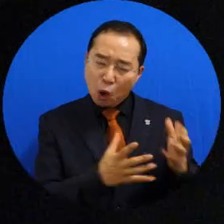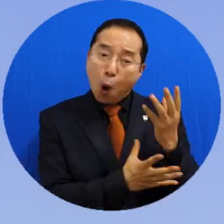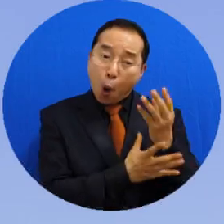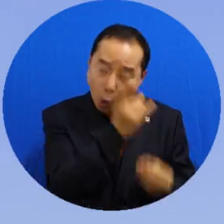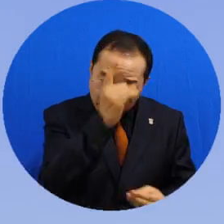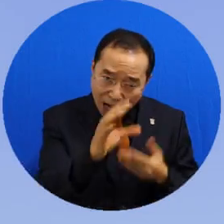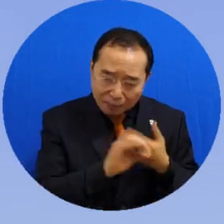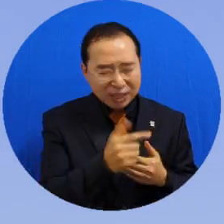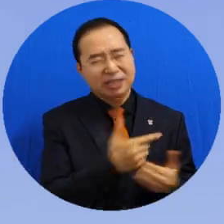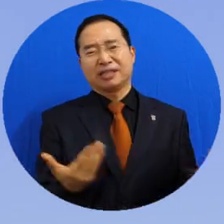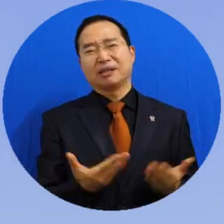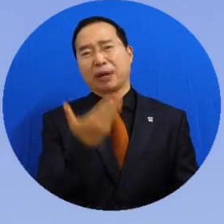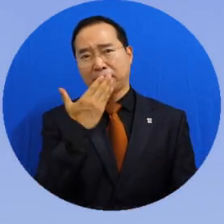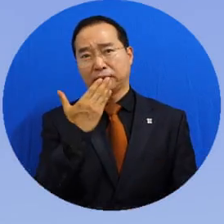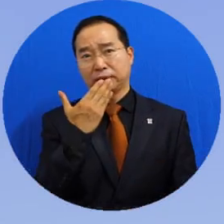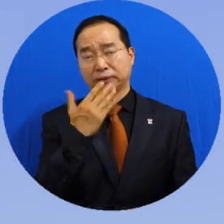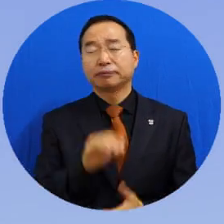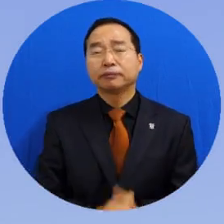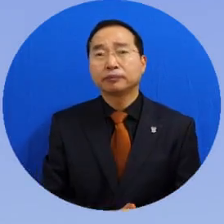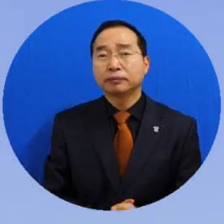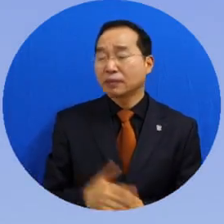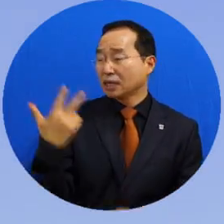있을 것 같아요. 제가 일주일 전에 베를린에서